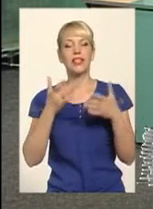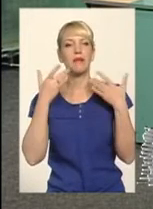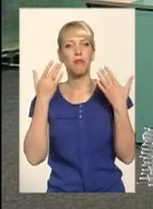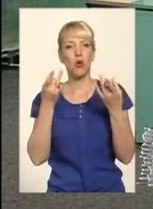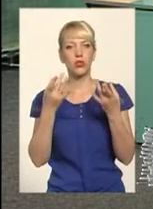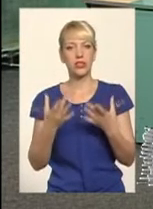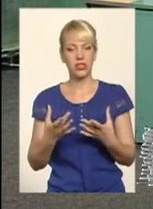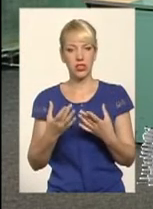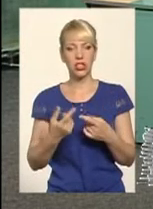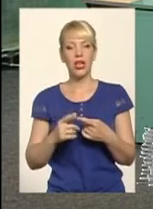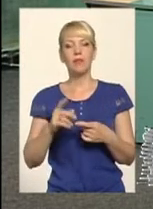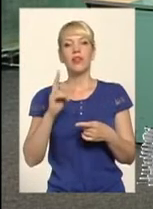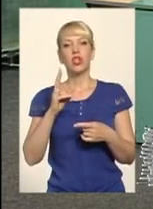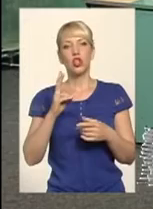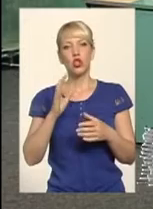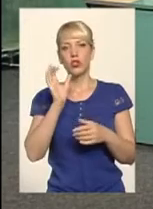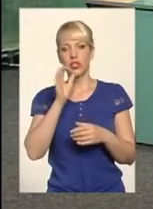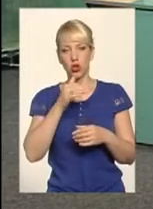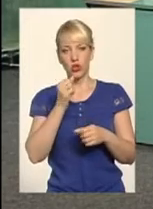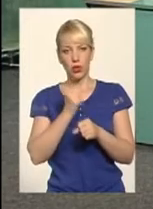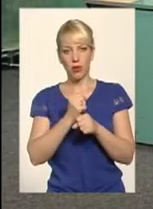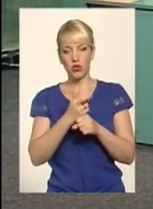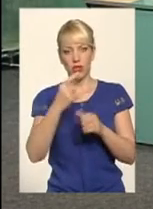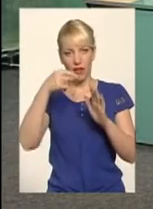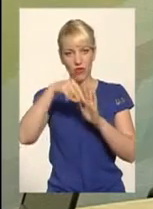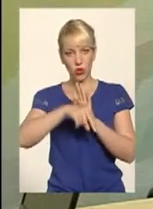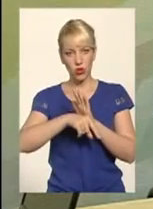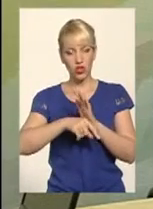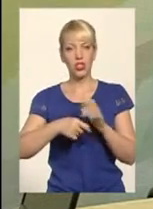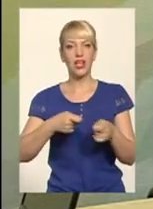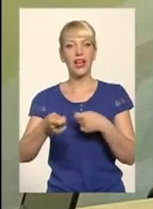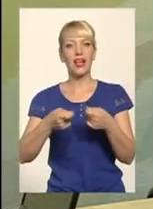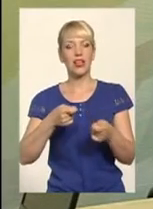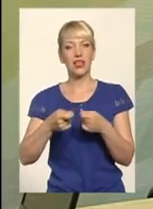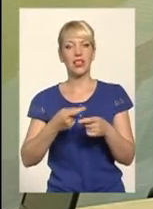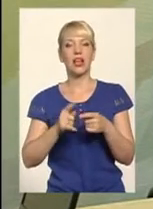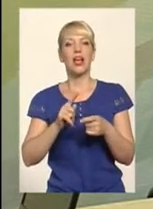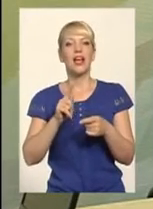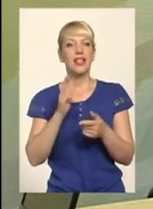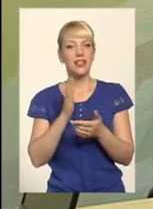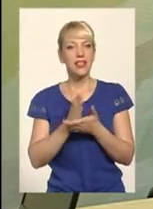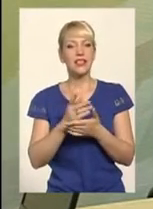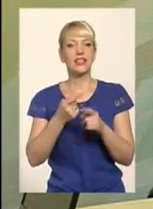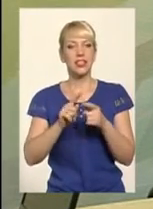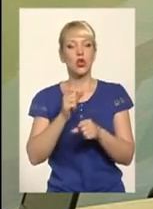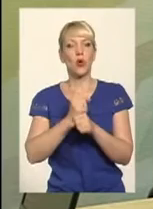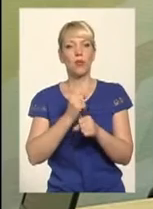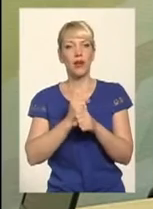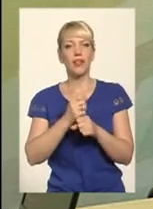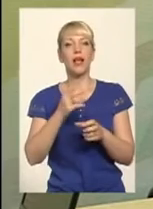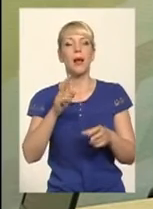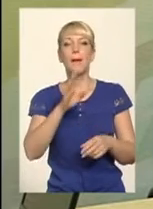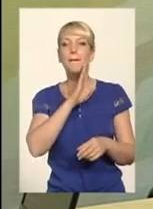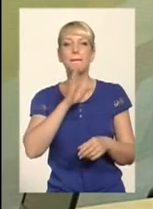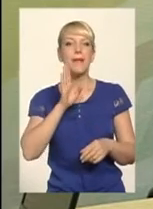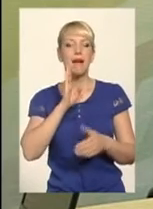зовнішніх ринках, але серйозно на внутрішніх, вони це зробили. Гарним прикладом є «Мамин хліб», який повністю стандартизував систему виробництва. І там